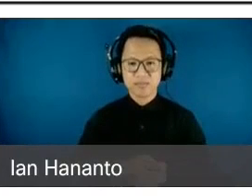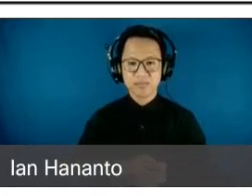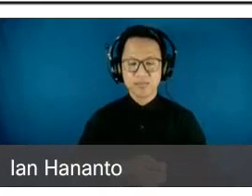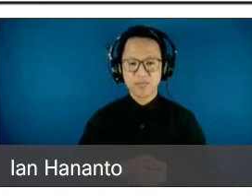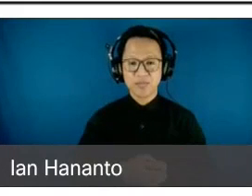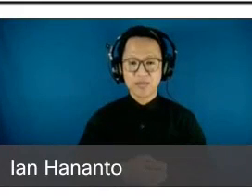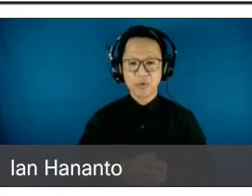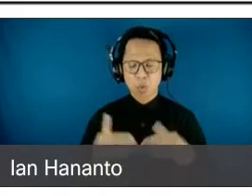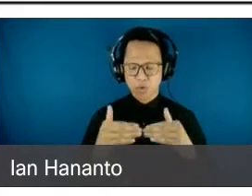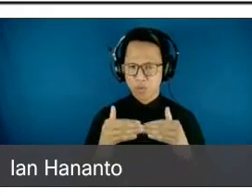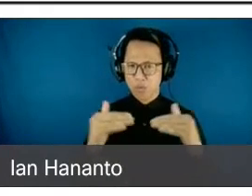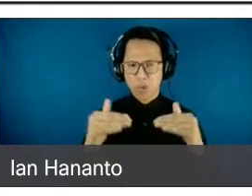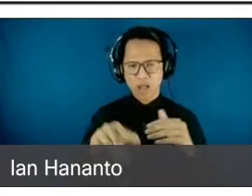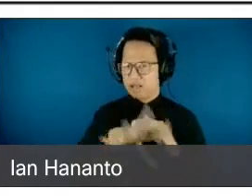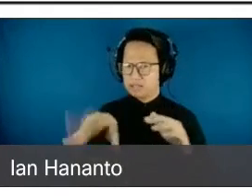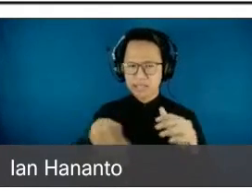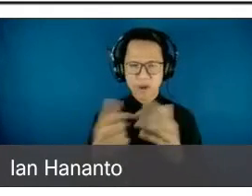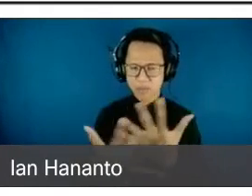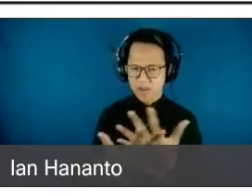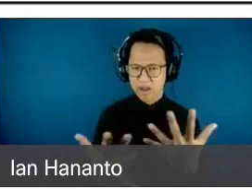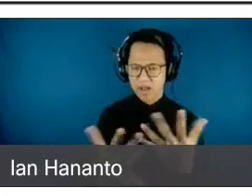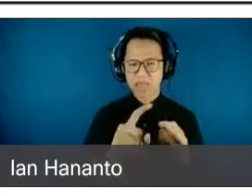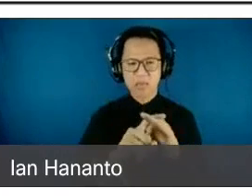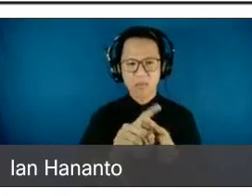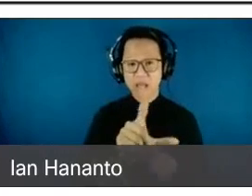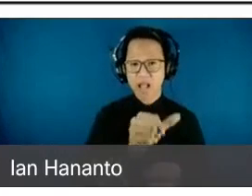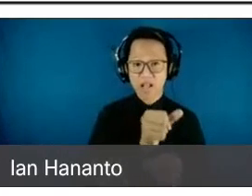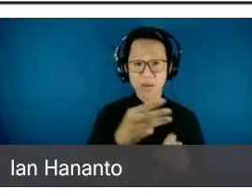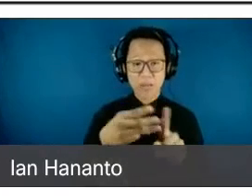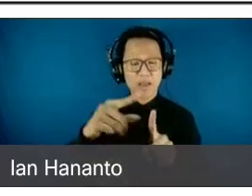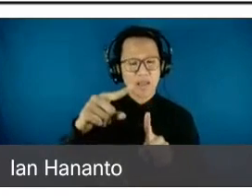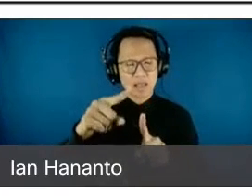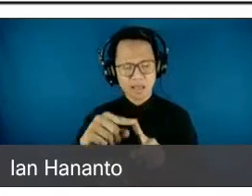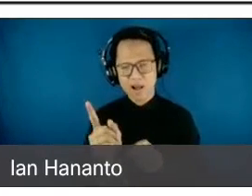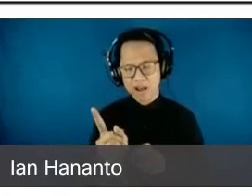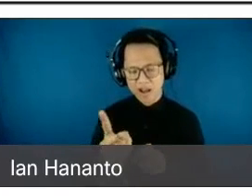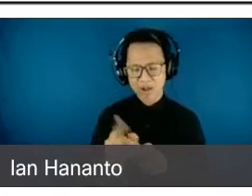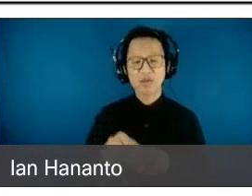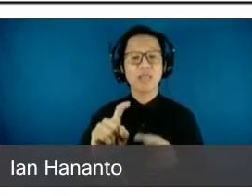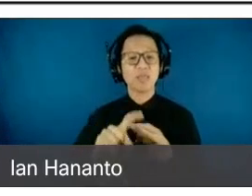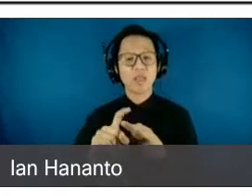equality untuk semua masyarakat, teman-teman LGBT, juga teman-teman dengan disabilitas.